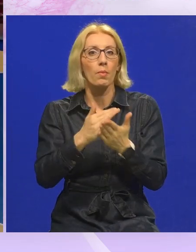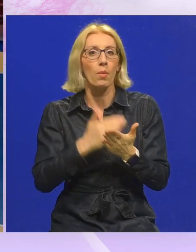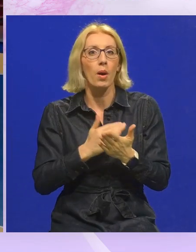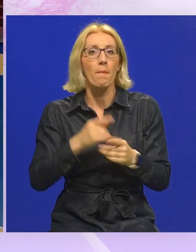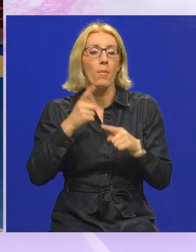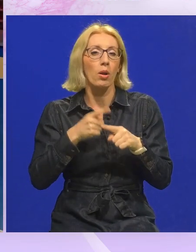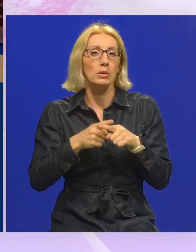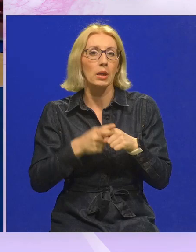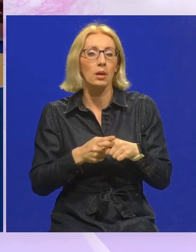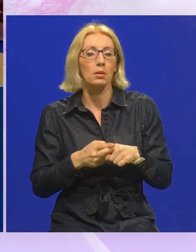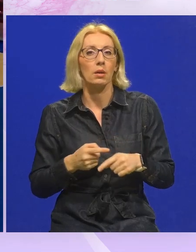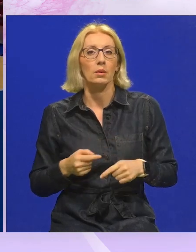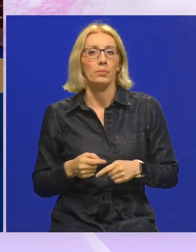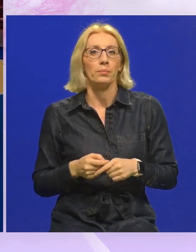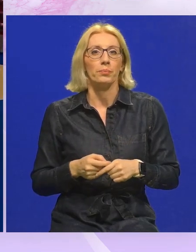pola sata.